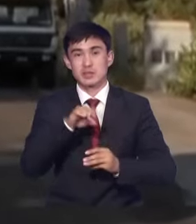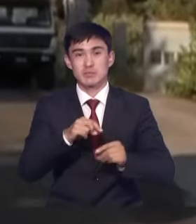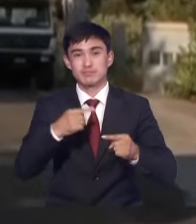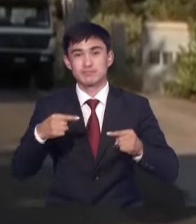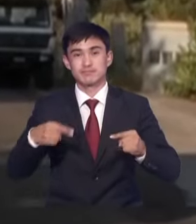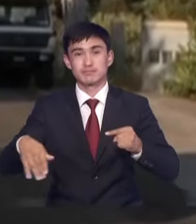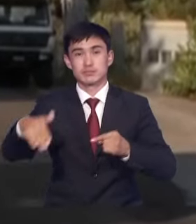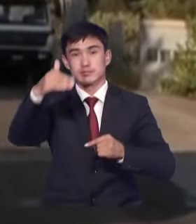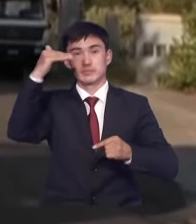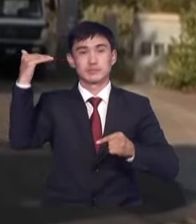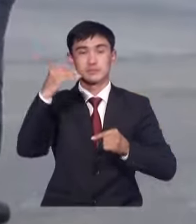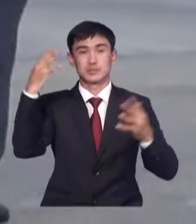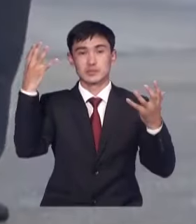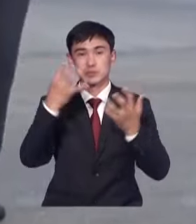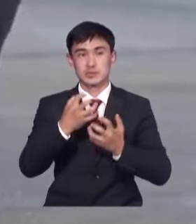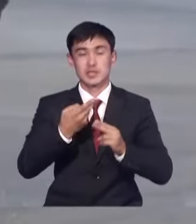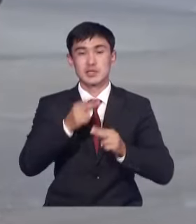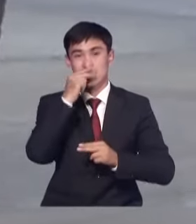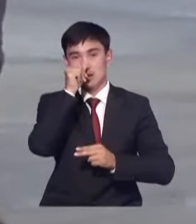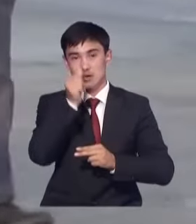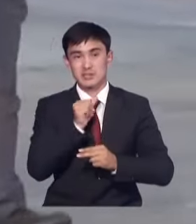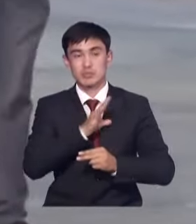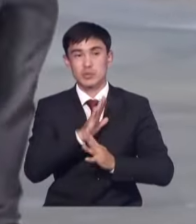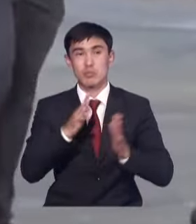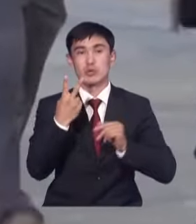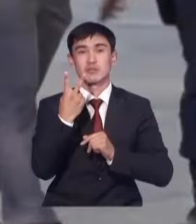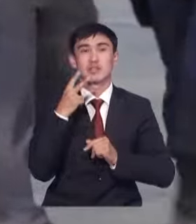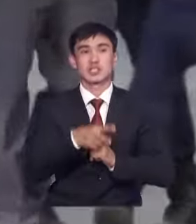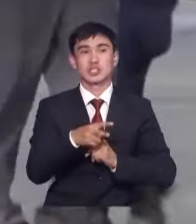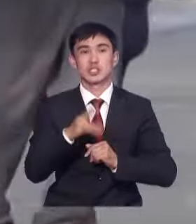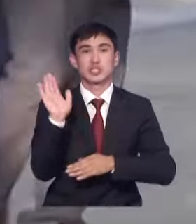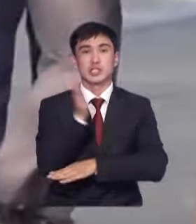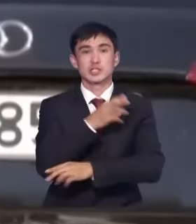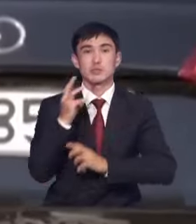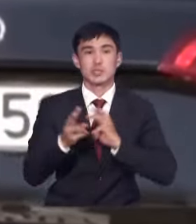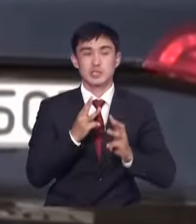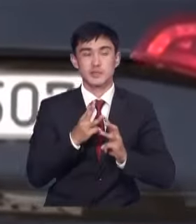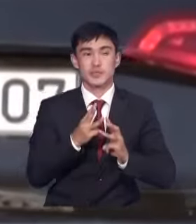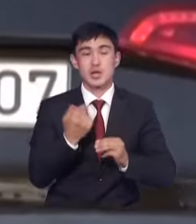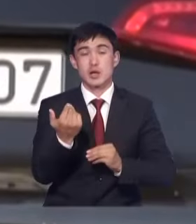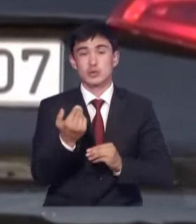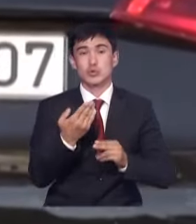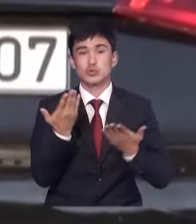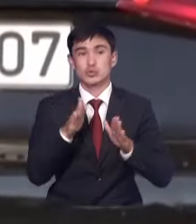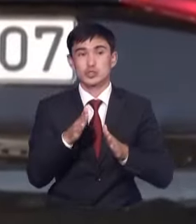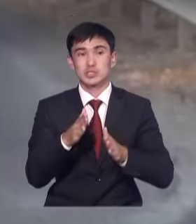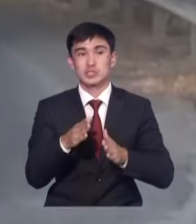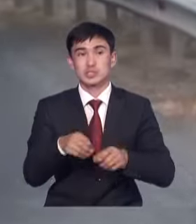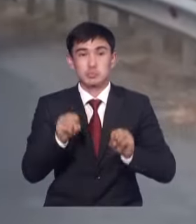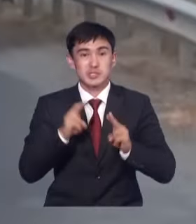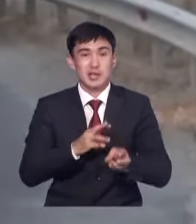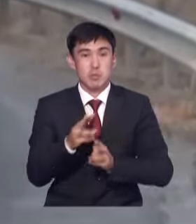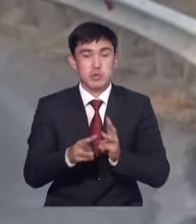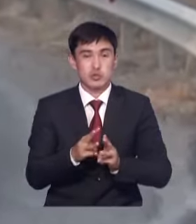затенил солнце над столицей. За это лето в Греции произошло более 2000 лесных пожаров, часть из которых случилась из-за